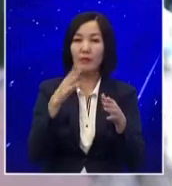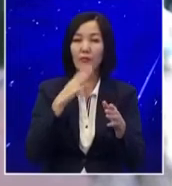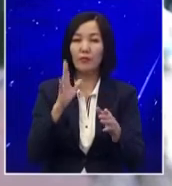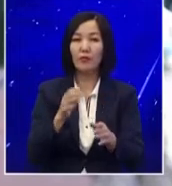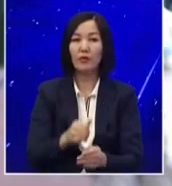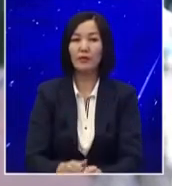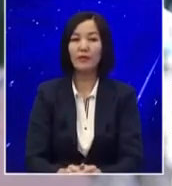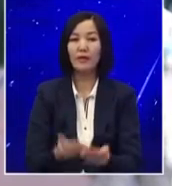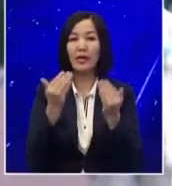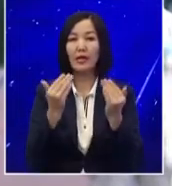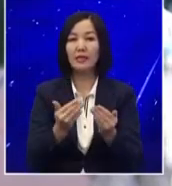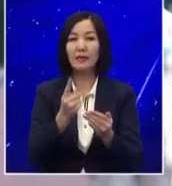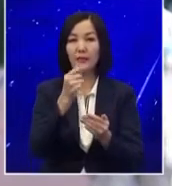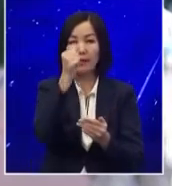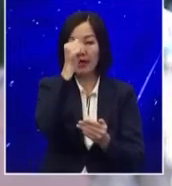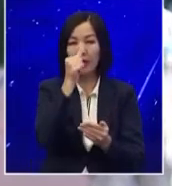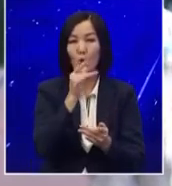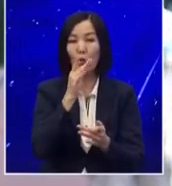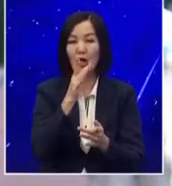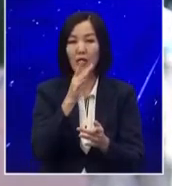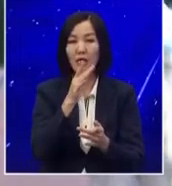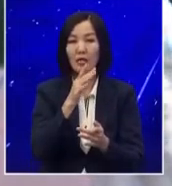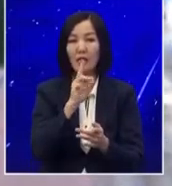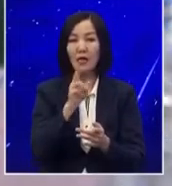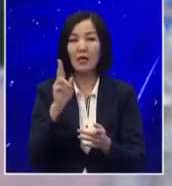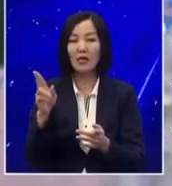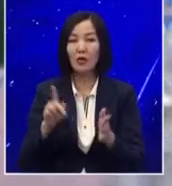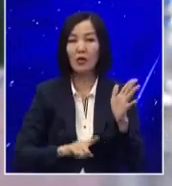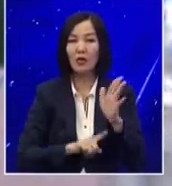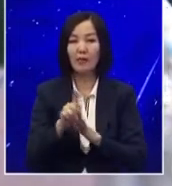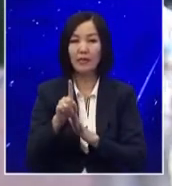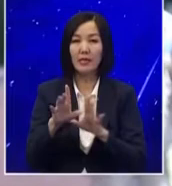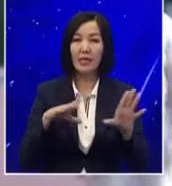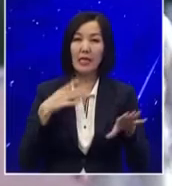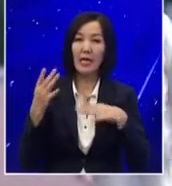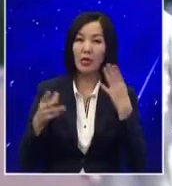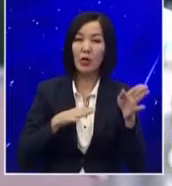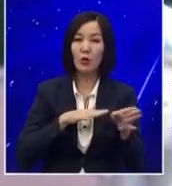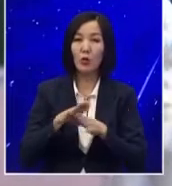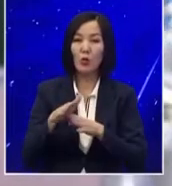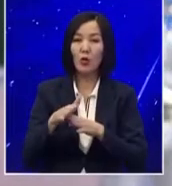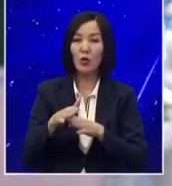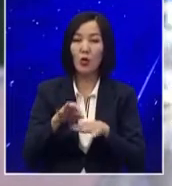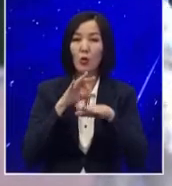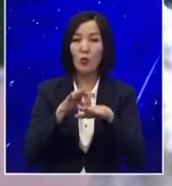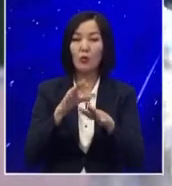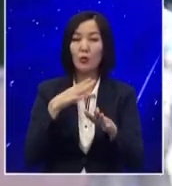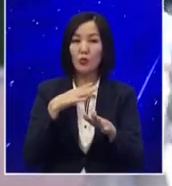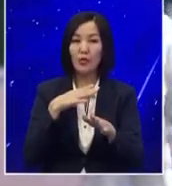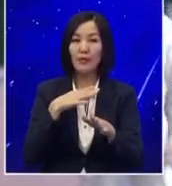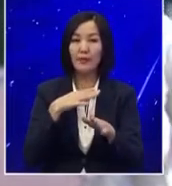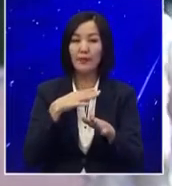таңда балалар бір айдан астам уақытта, осы 42 айынан бастап, дайындықтан толық мәнде өткізуде. Және